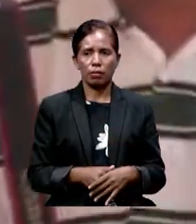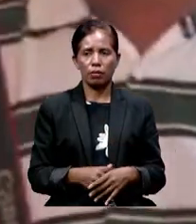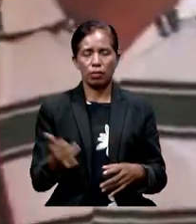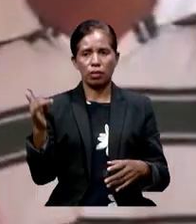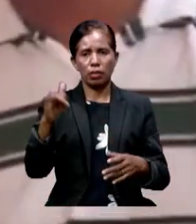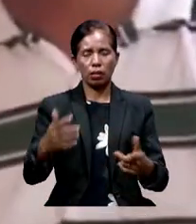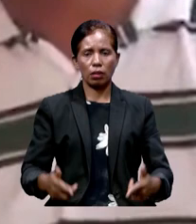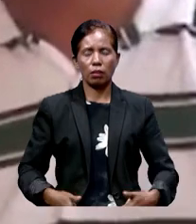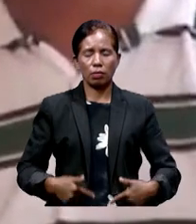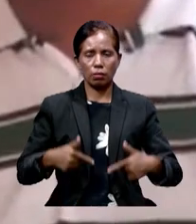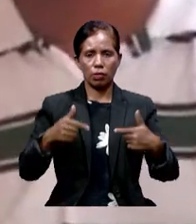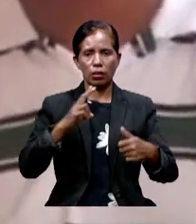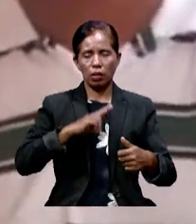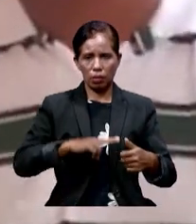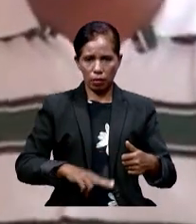morizia hamlaha